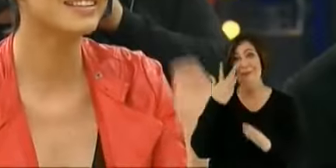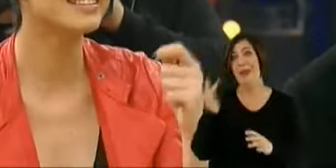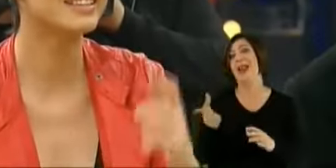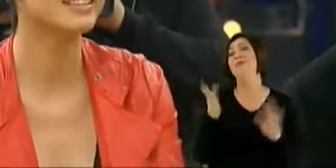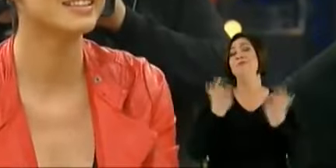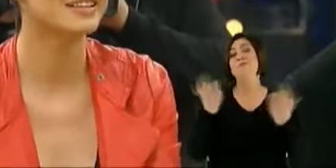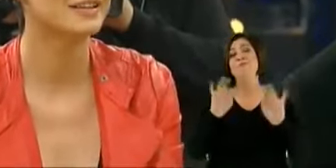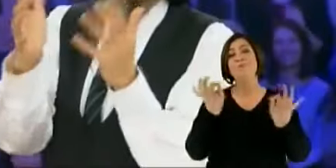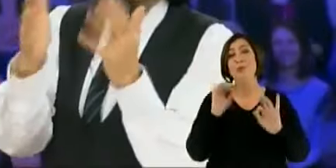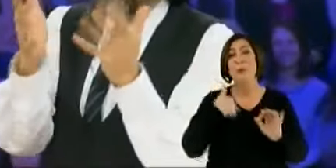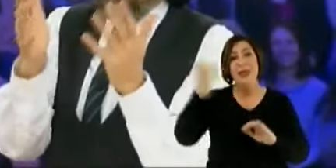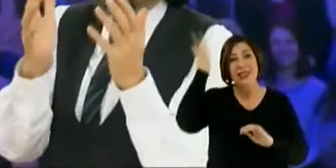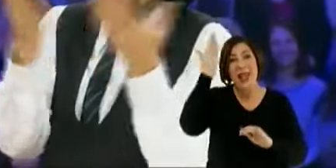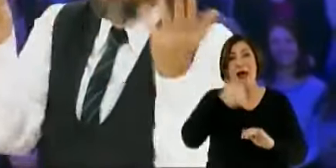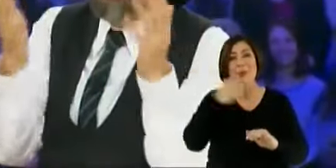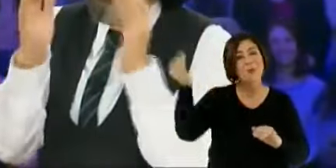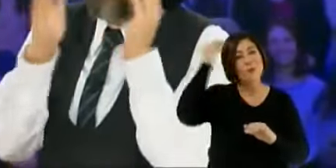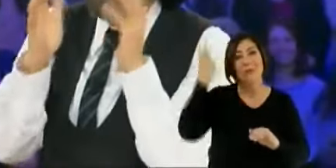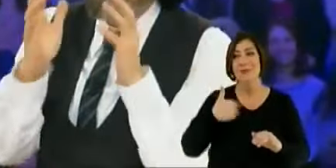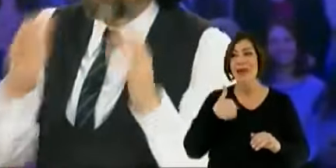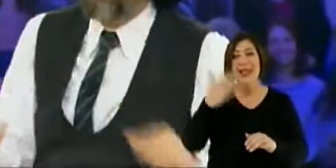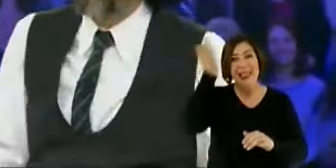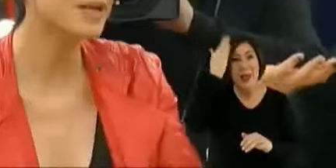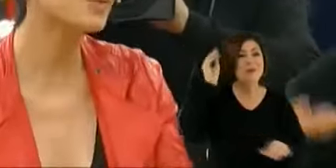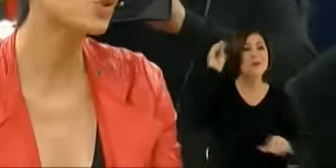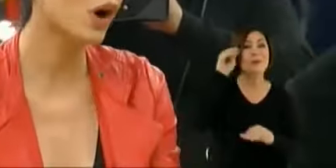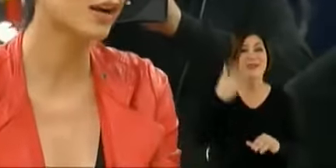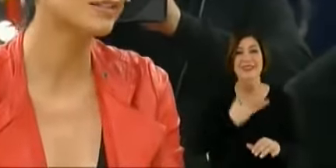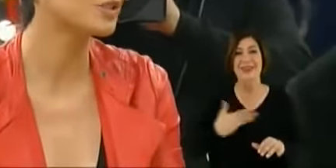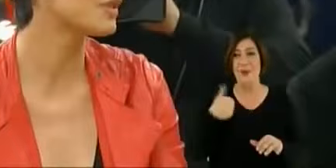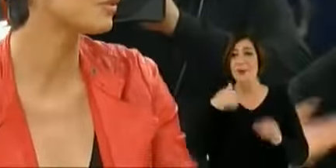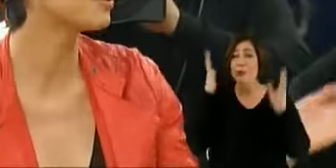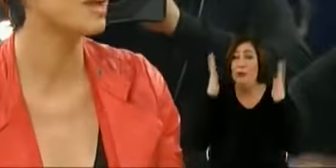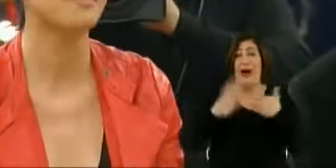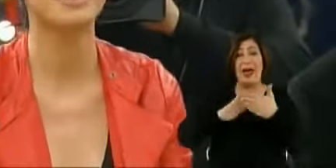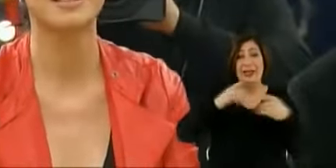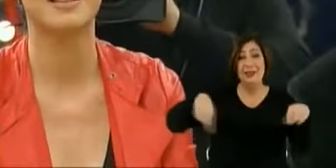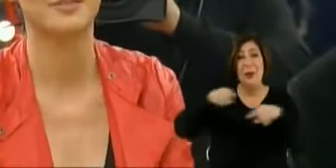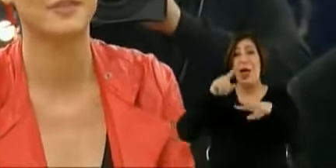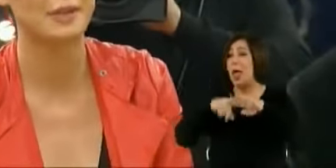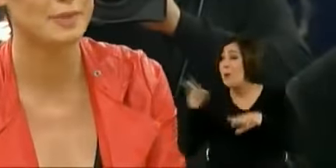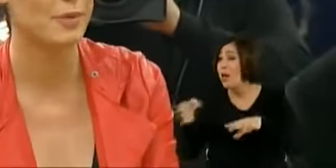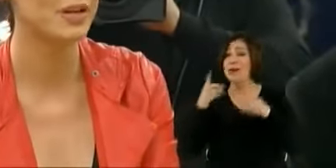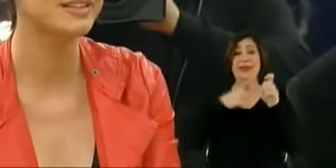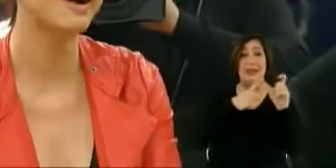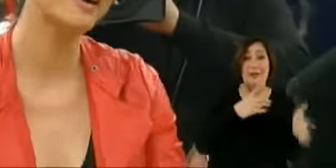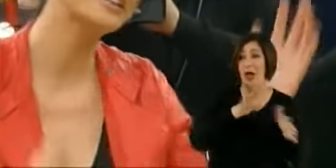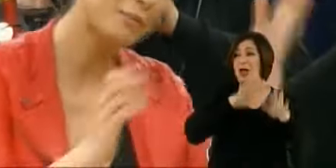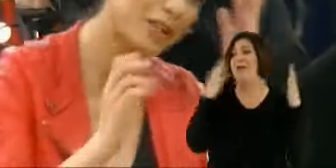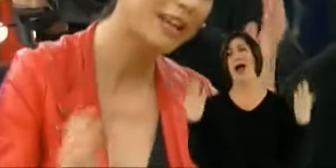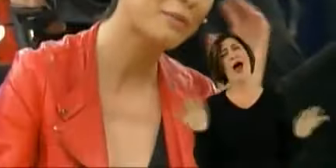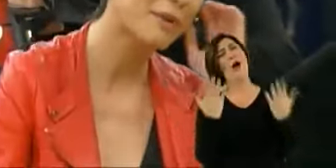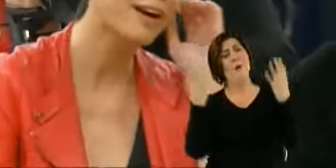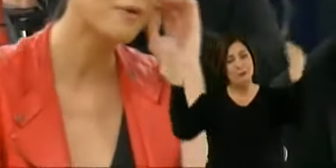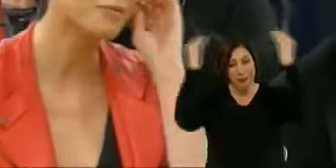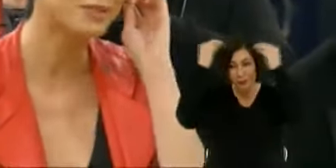olmadı. Şey, yani, ben ama kel adamı öpülmek istiyor. Ben de kelleri öpmeni seviyorum. Zaten benim bir çoğu arkadaşım hani o gün Emre'de, Sedef'te falan hepsi